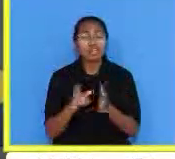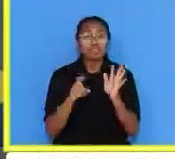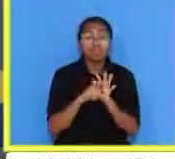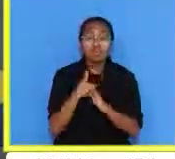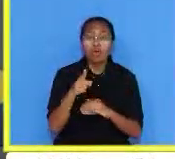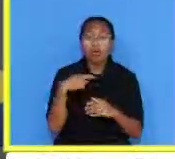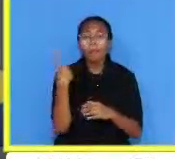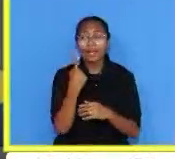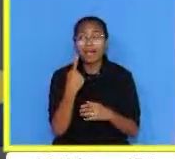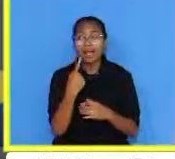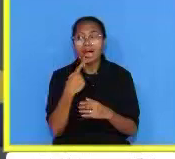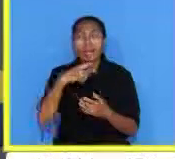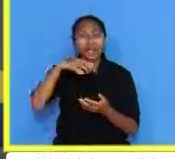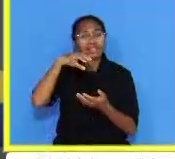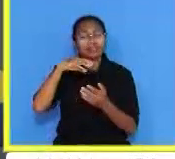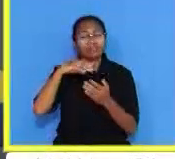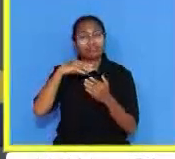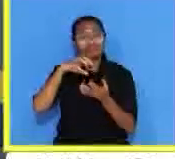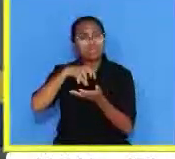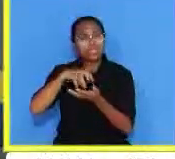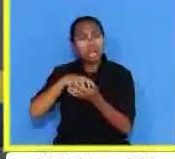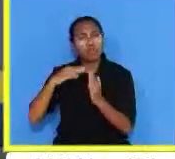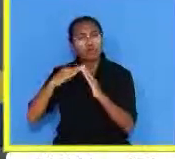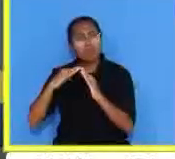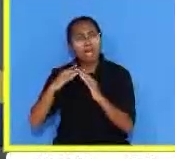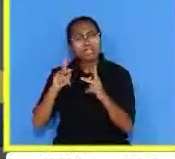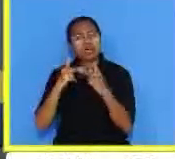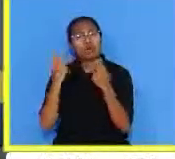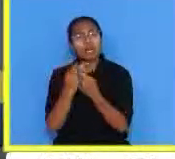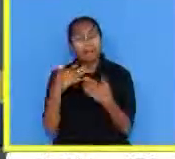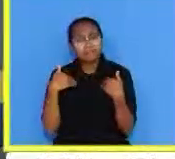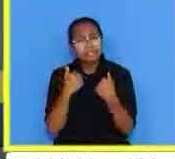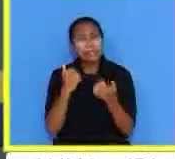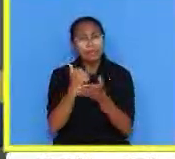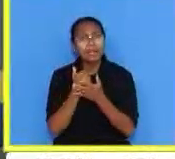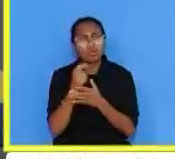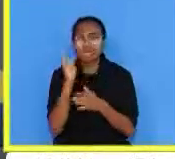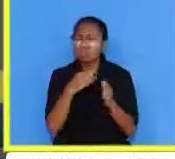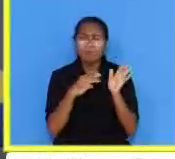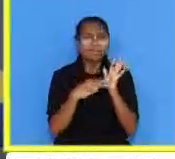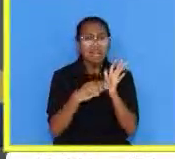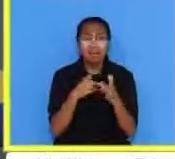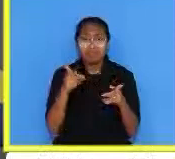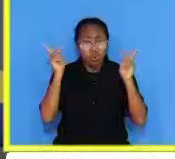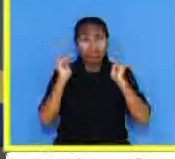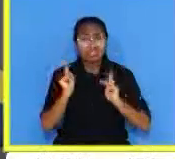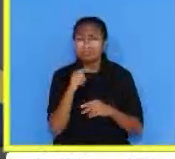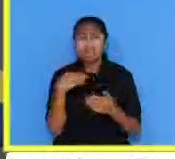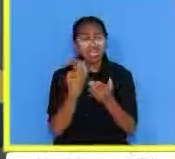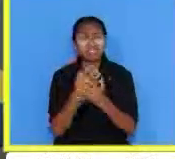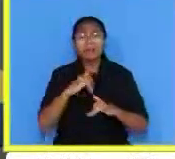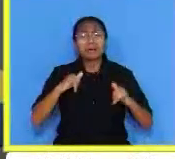dengan keluarga yang bisa membantu mereka atau ada kendala lain sebagainya. Kondisi mereka seperti apa, Kak